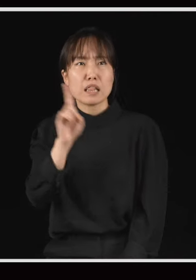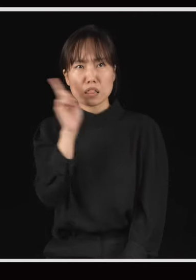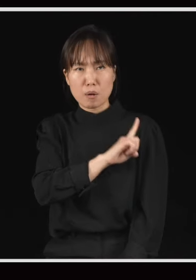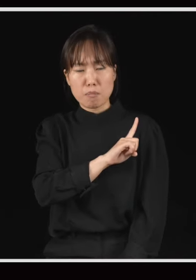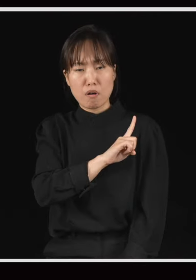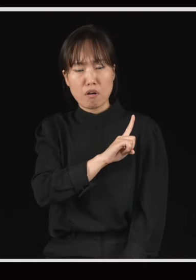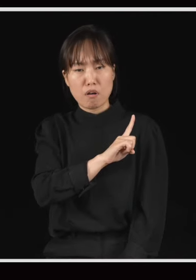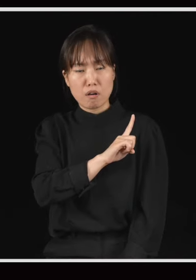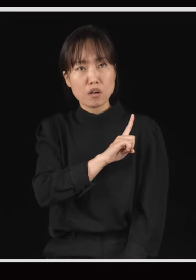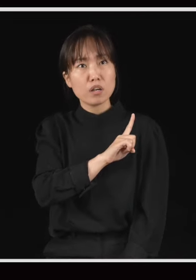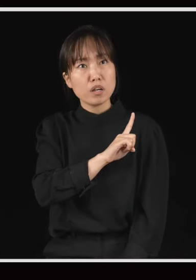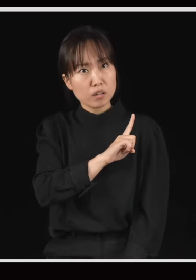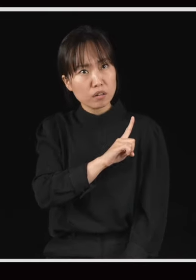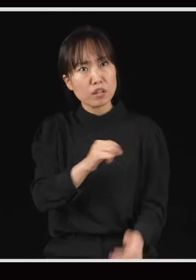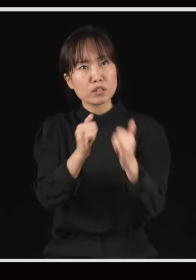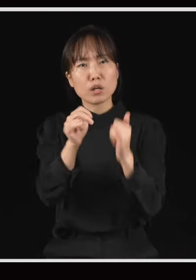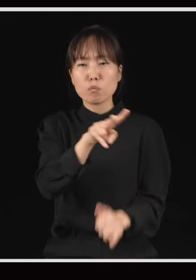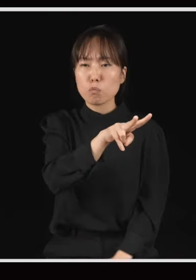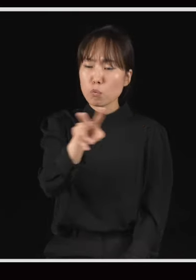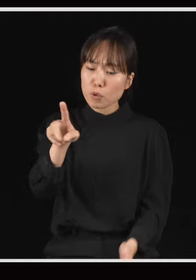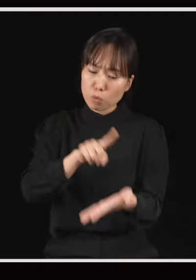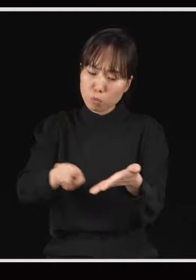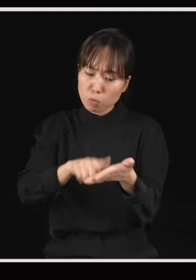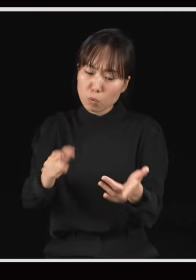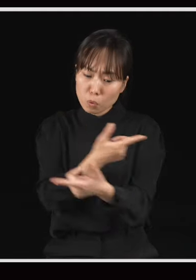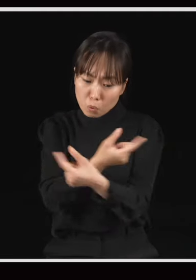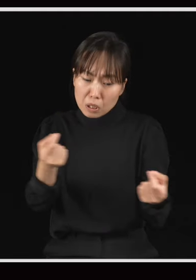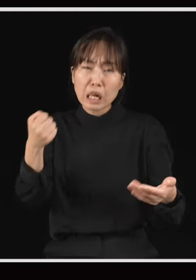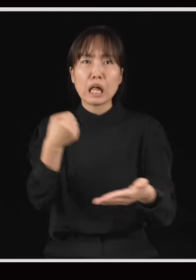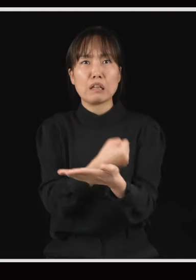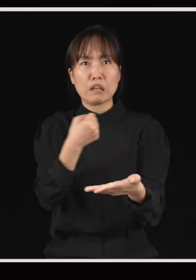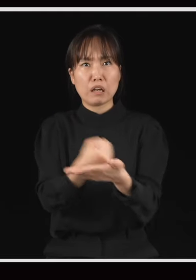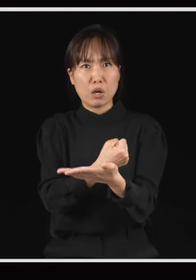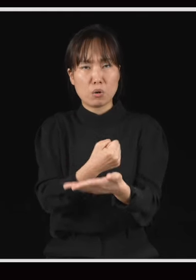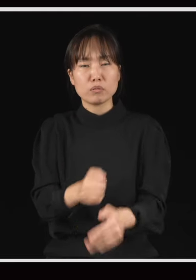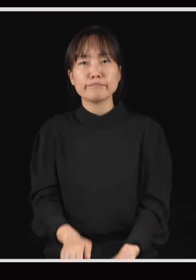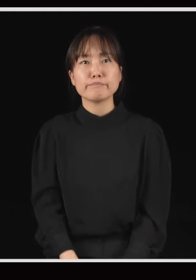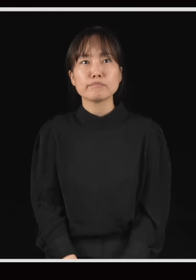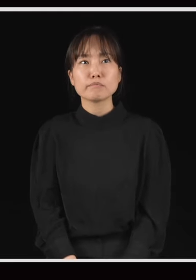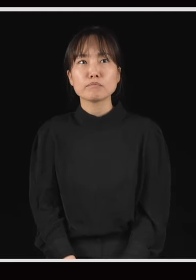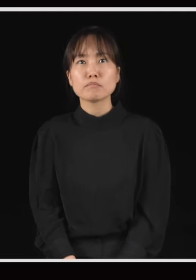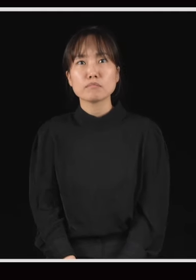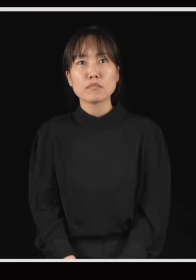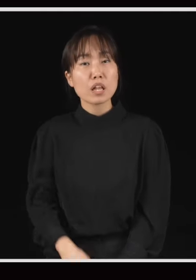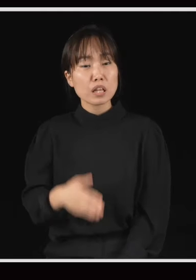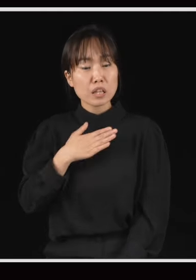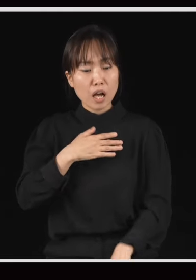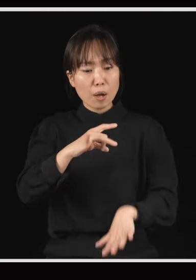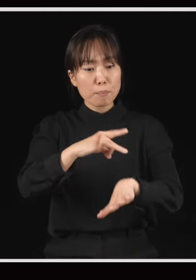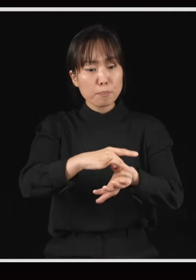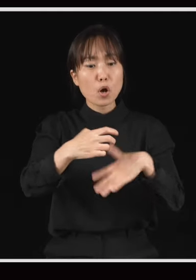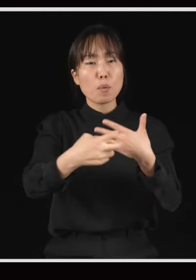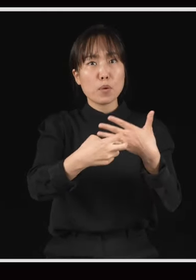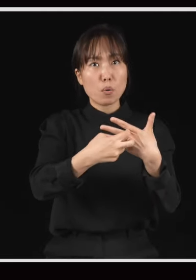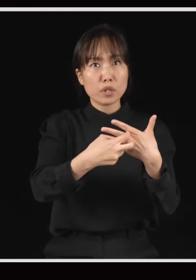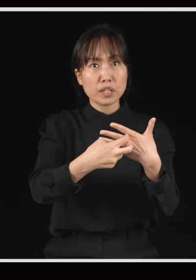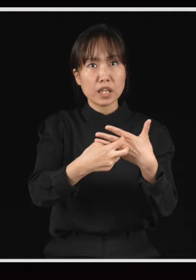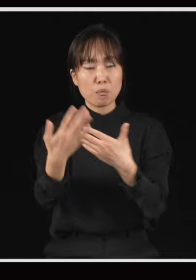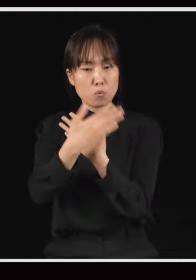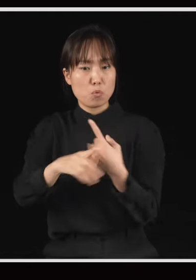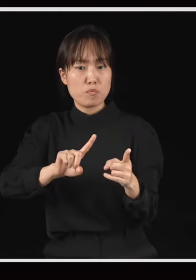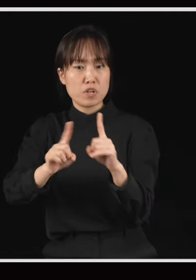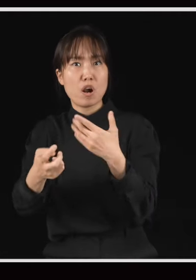최악인데 아주 인기 있는 방법인 것 같아요. 그래서 너무 안타까워요. 그러니까 제가 이거를 알았으면